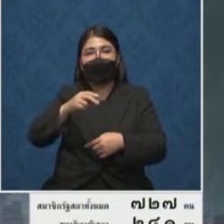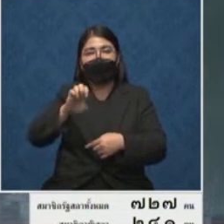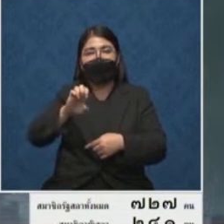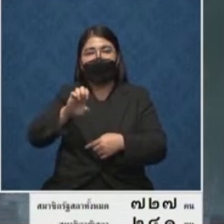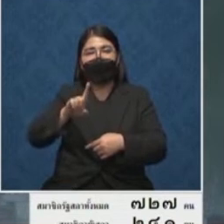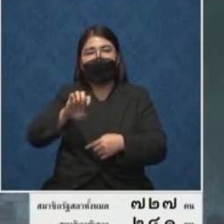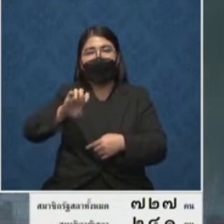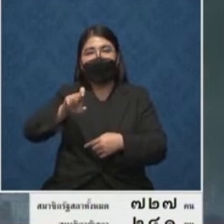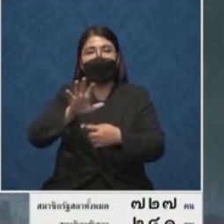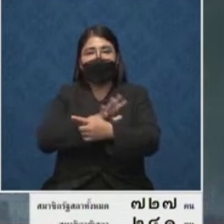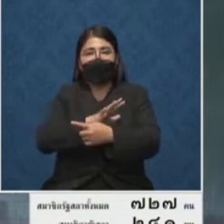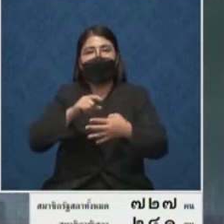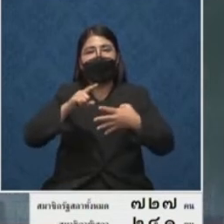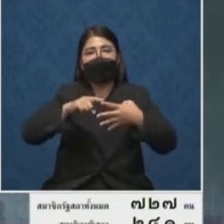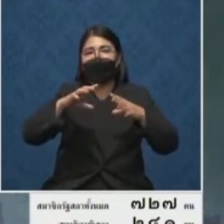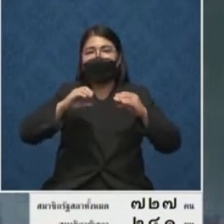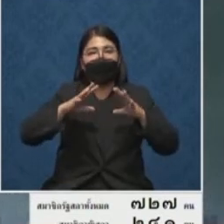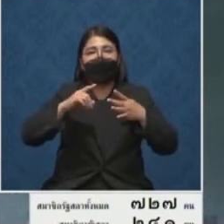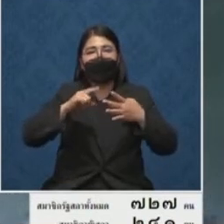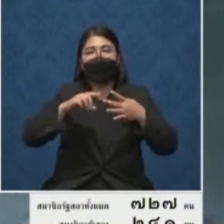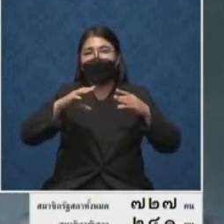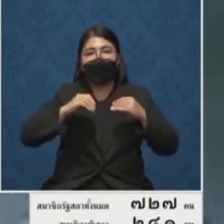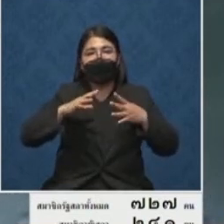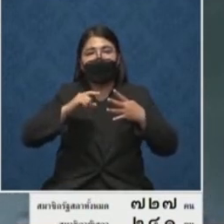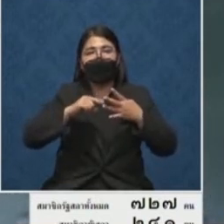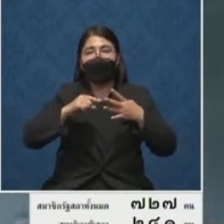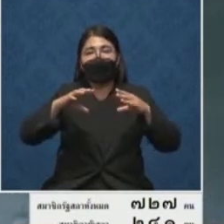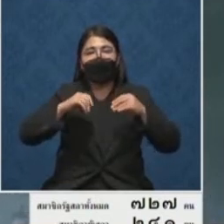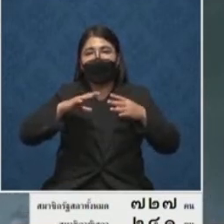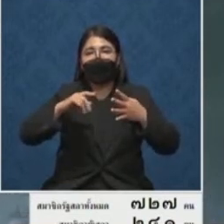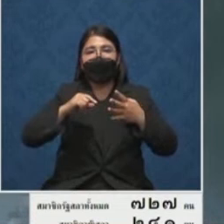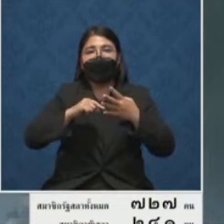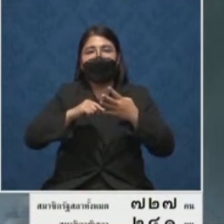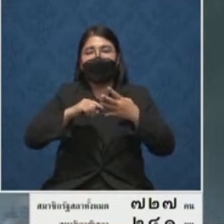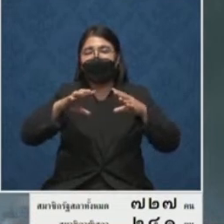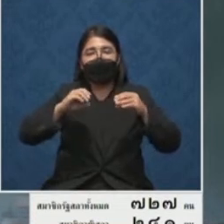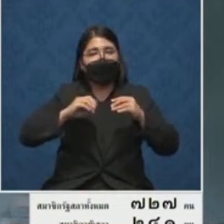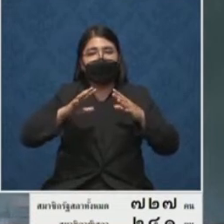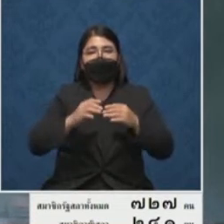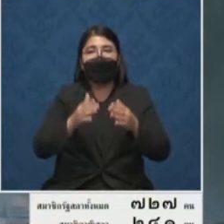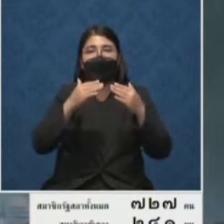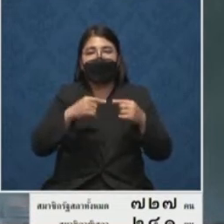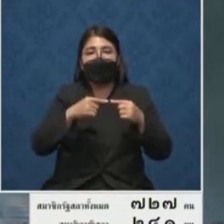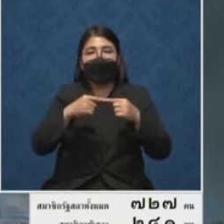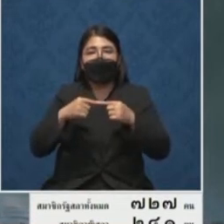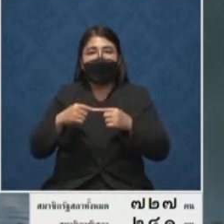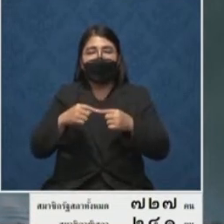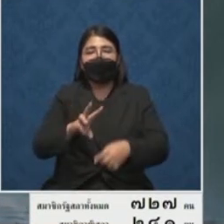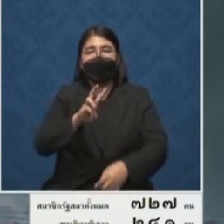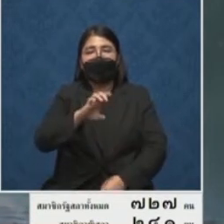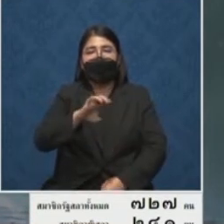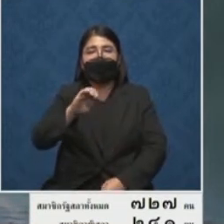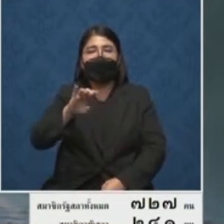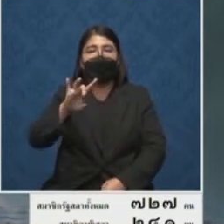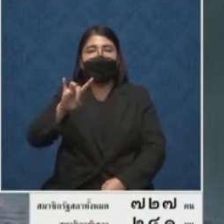านันท ์1ไม่รับหลักการ2ไม่รับหลักการ3ไม่รับหลักการ4ไม่รับหลัก